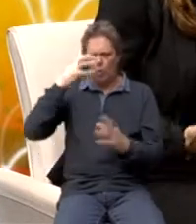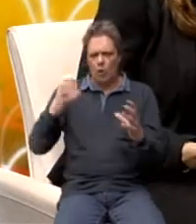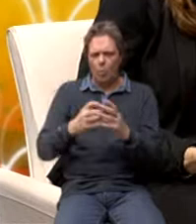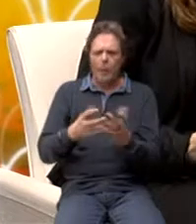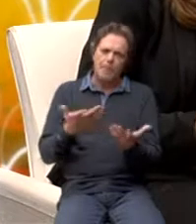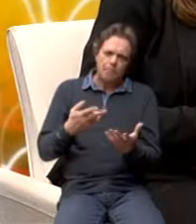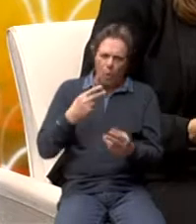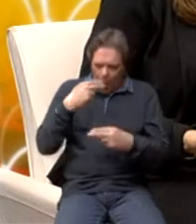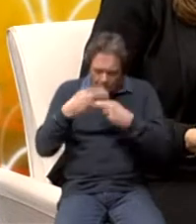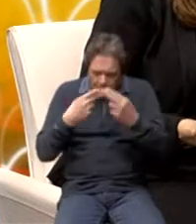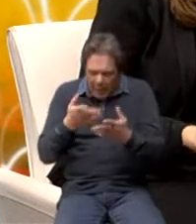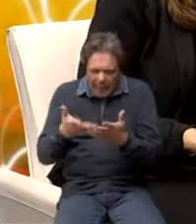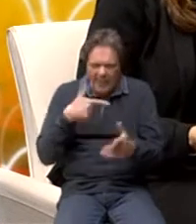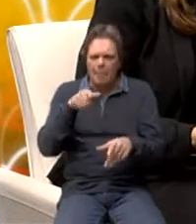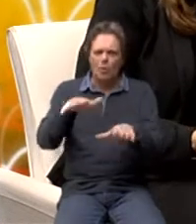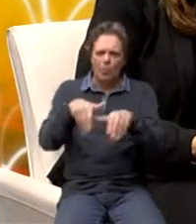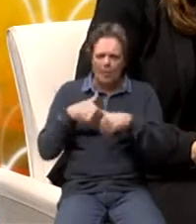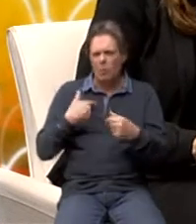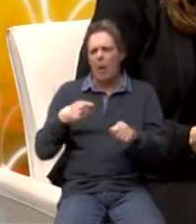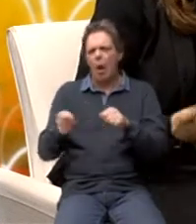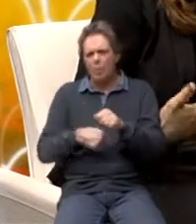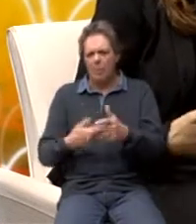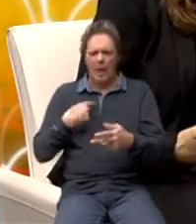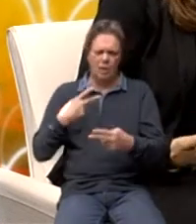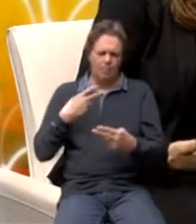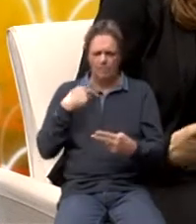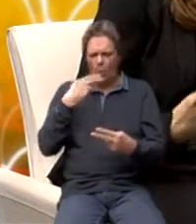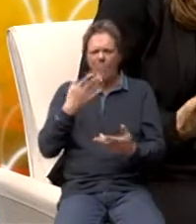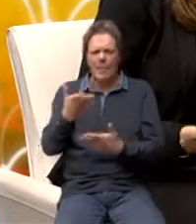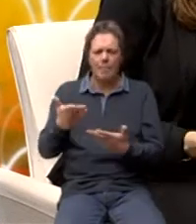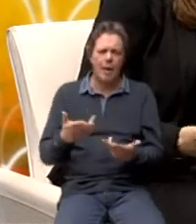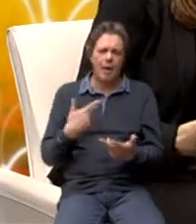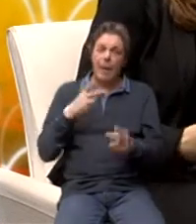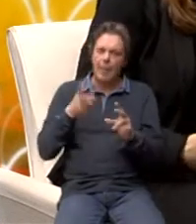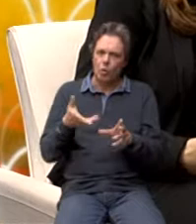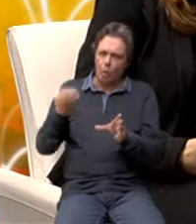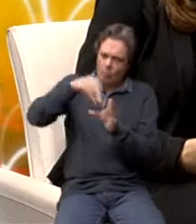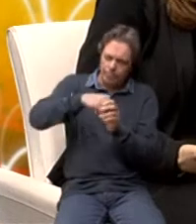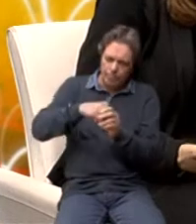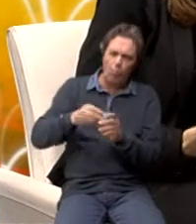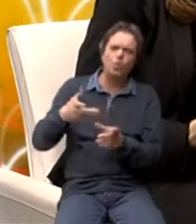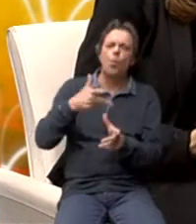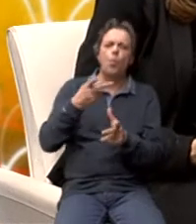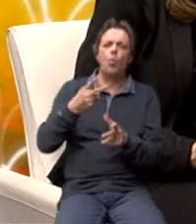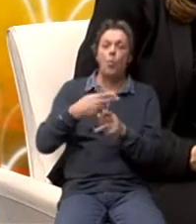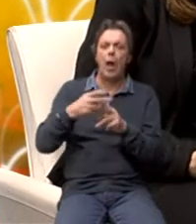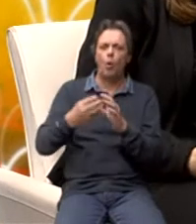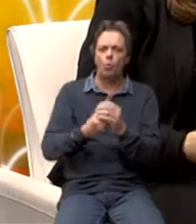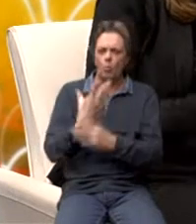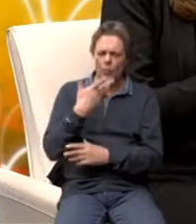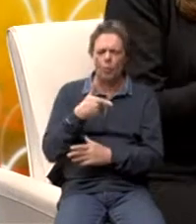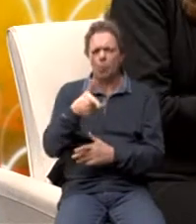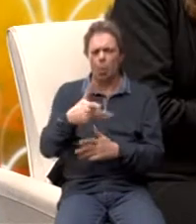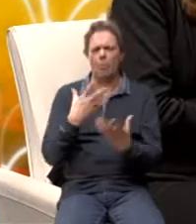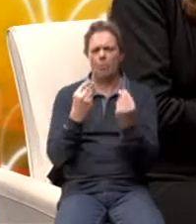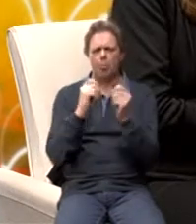koja analizira, mi to prihvaćamo na tim odborima komisije, znači da li nešto može ići u ekološku ili ne može ići, o tome se razgovara.